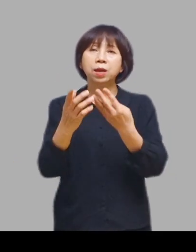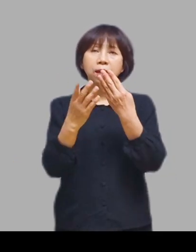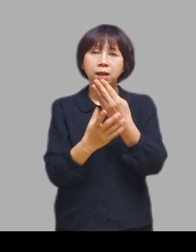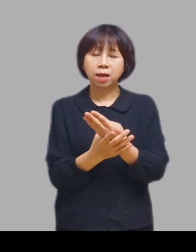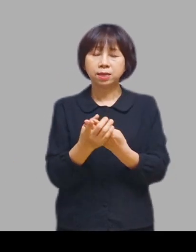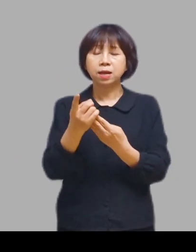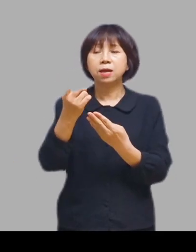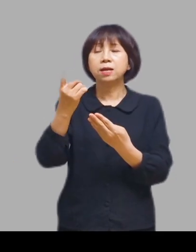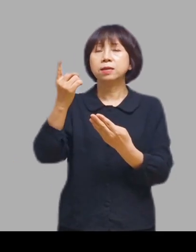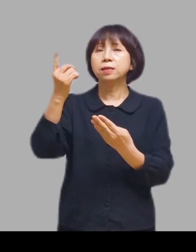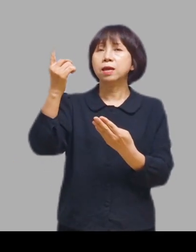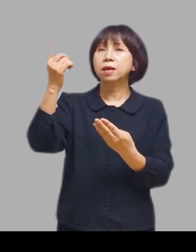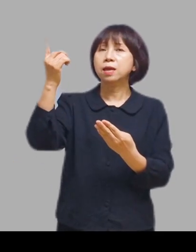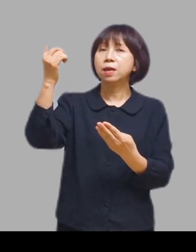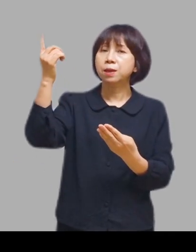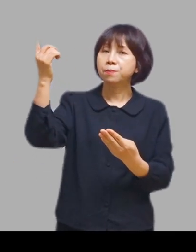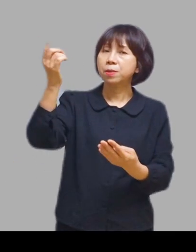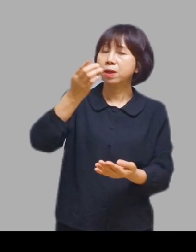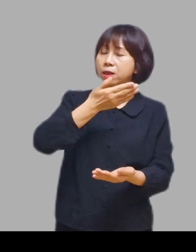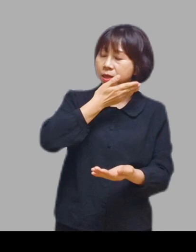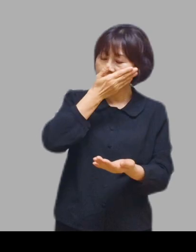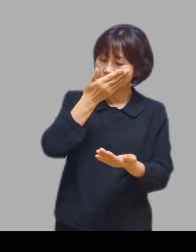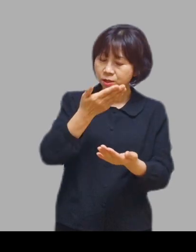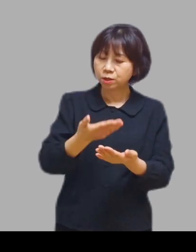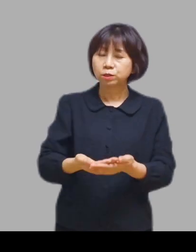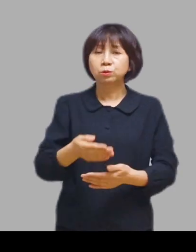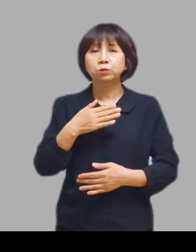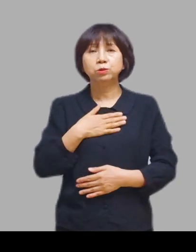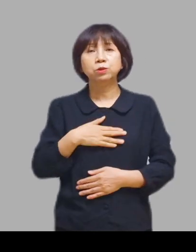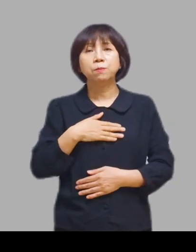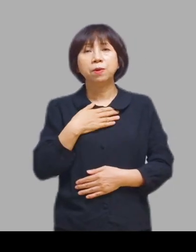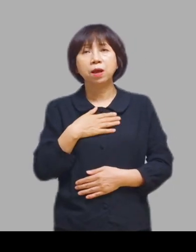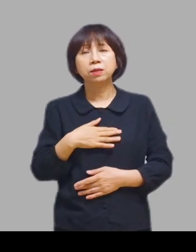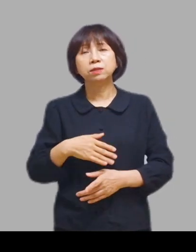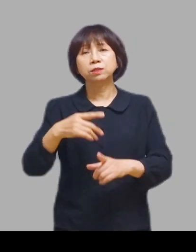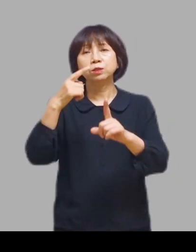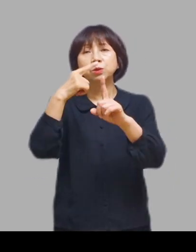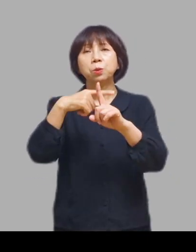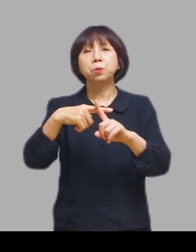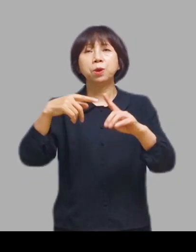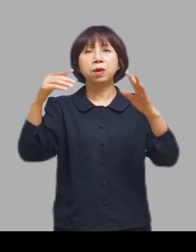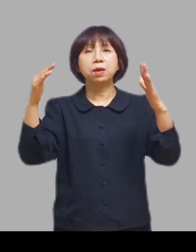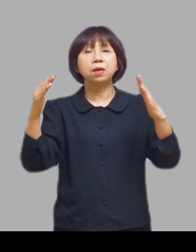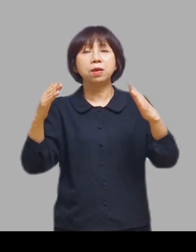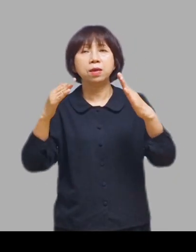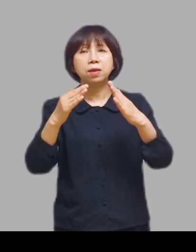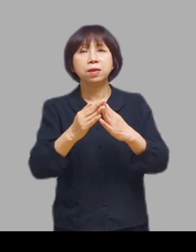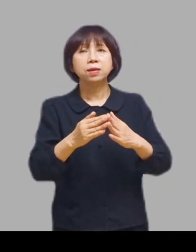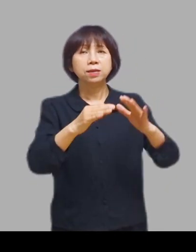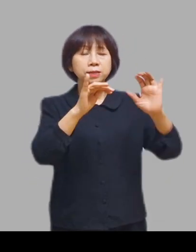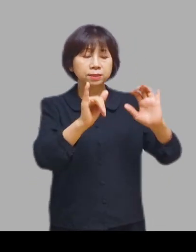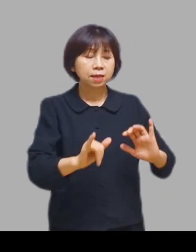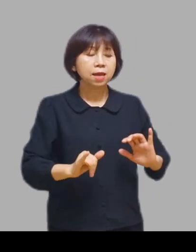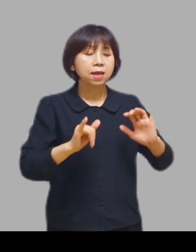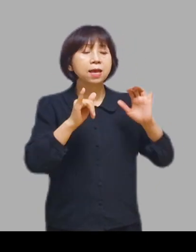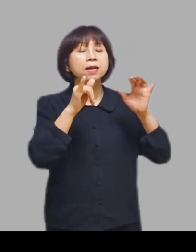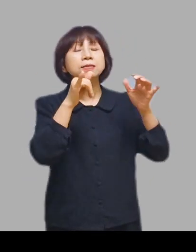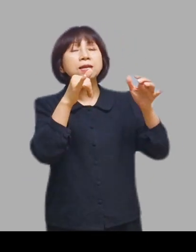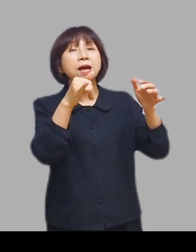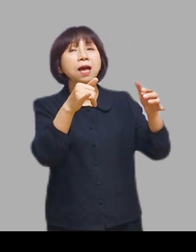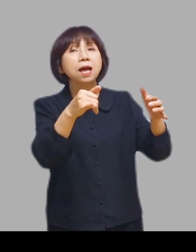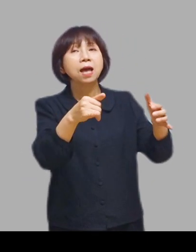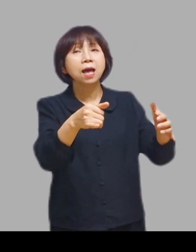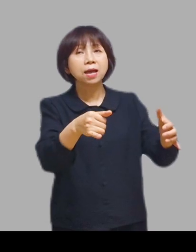생각보다도 하나 됨에 소중함하는 교회